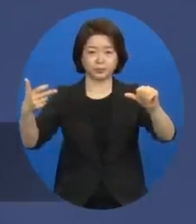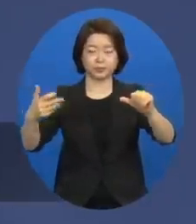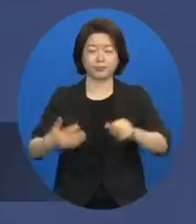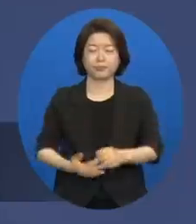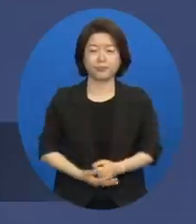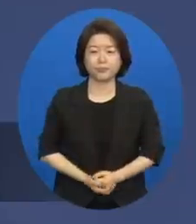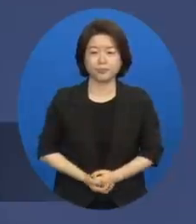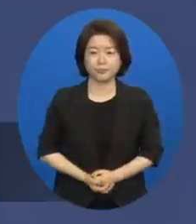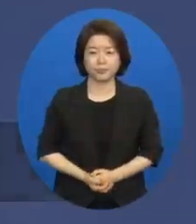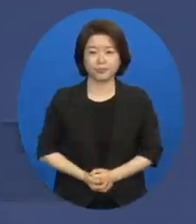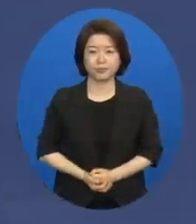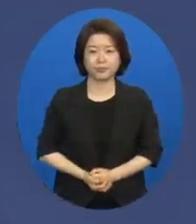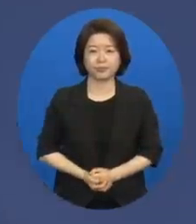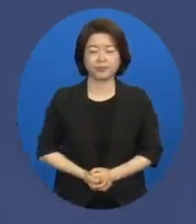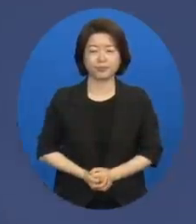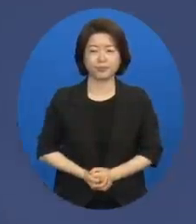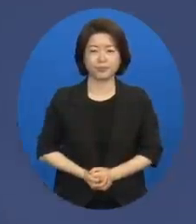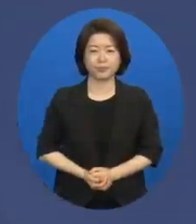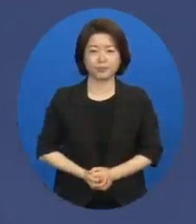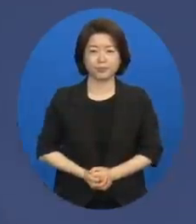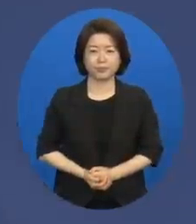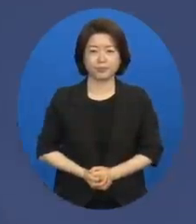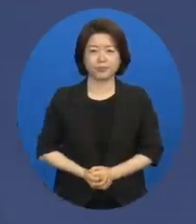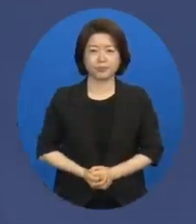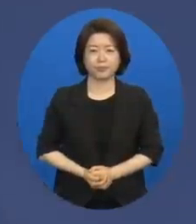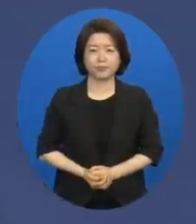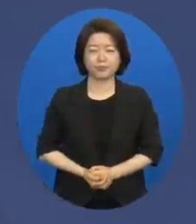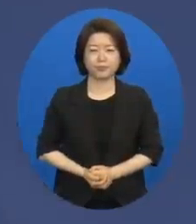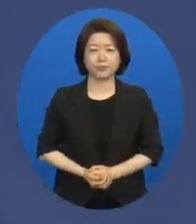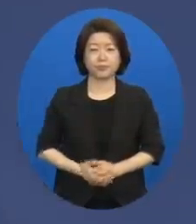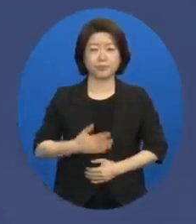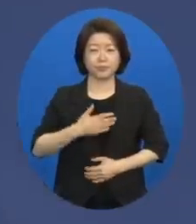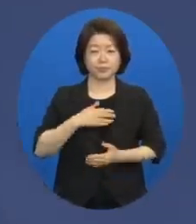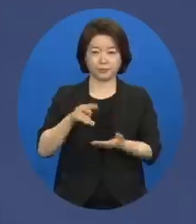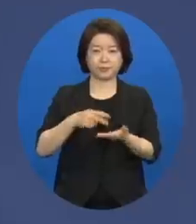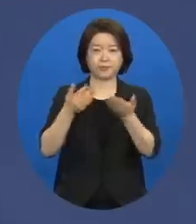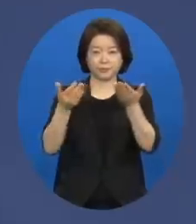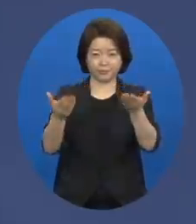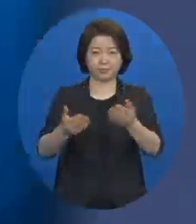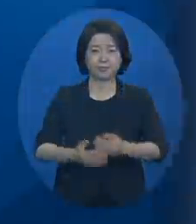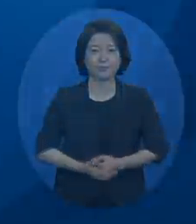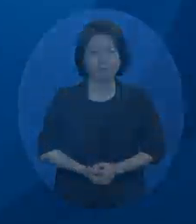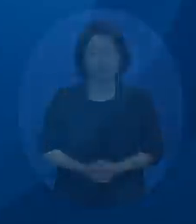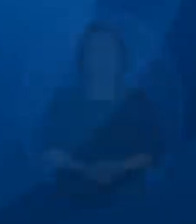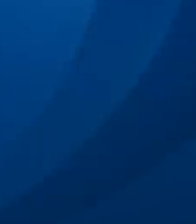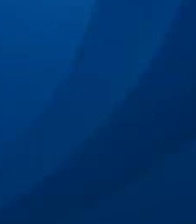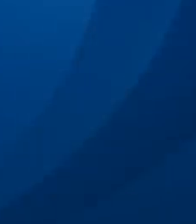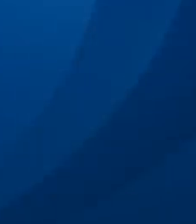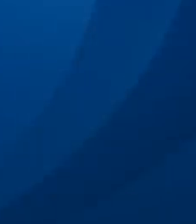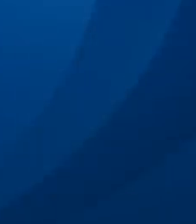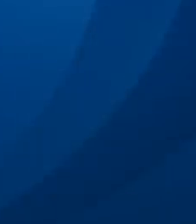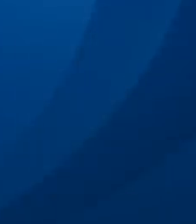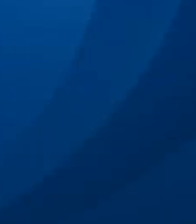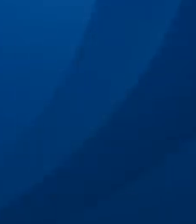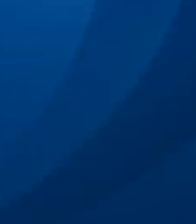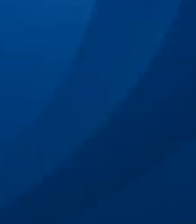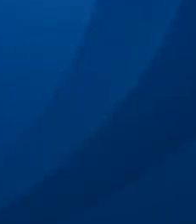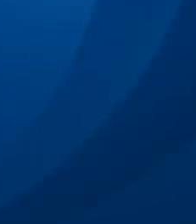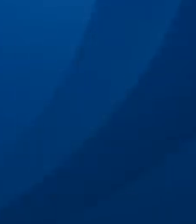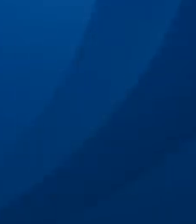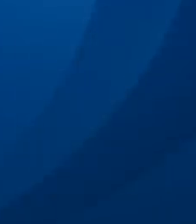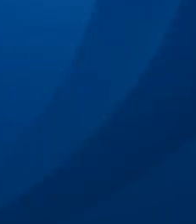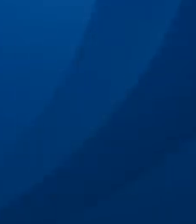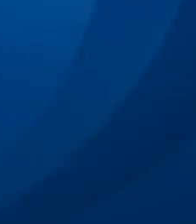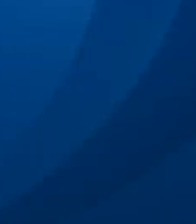13절에서 17절까지의 말씀을 제가 읽겠습니다. 13절부터입니다. 우리가 만일